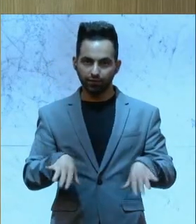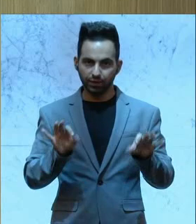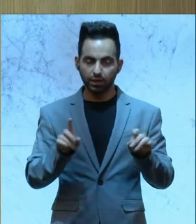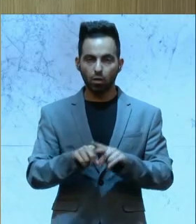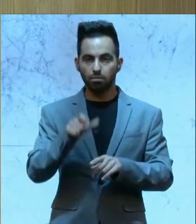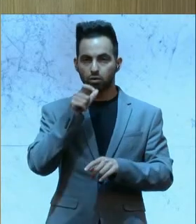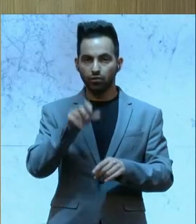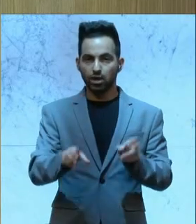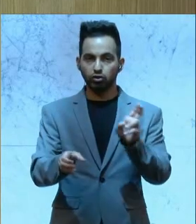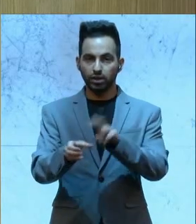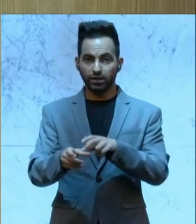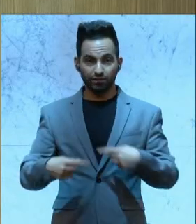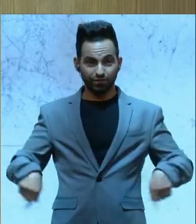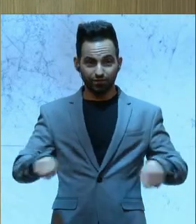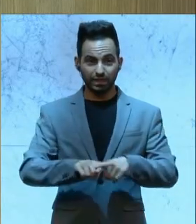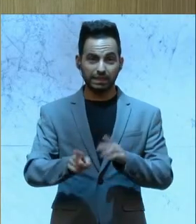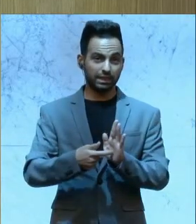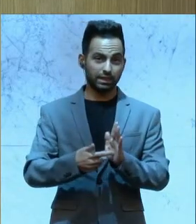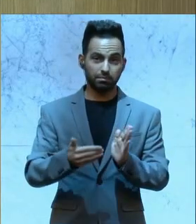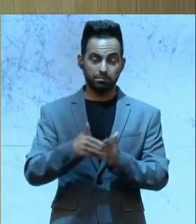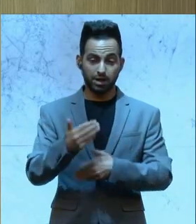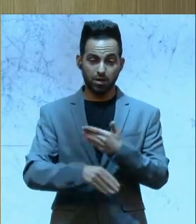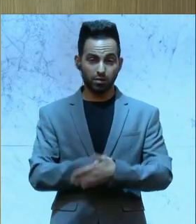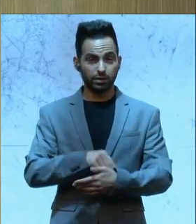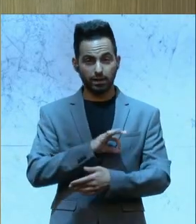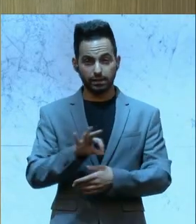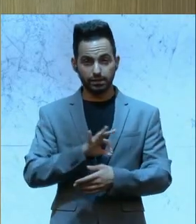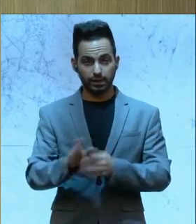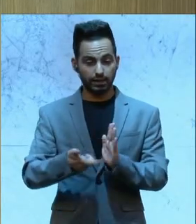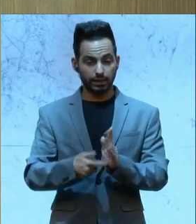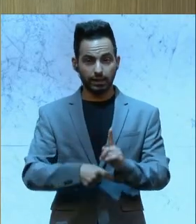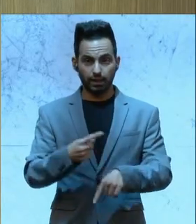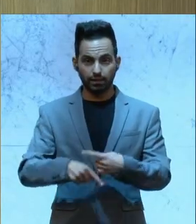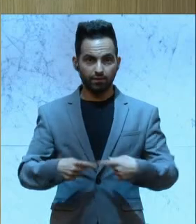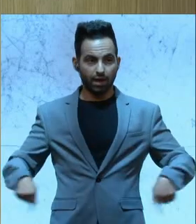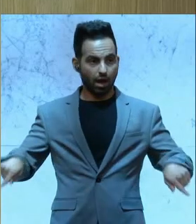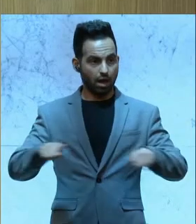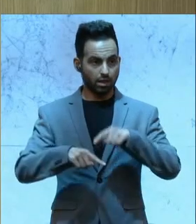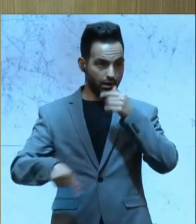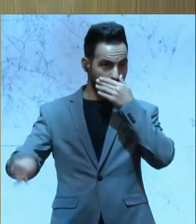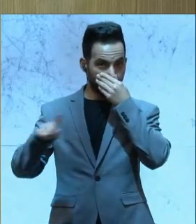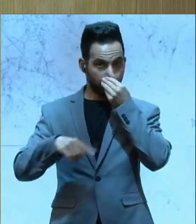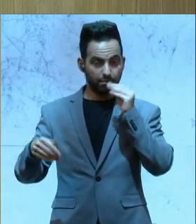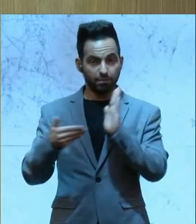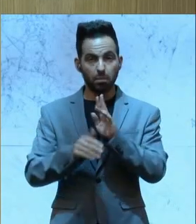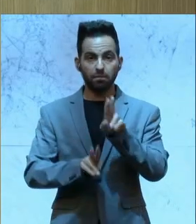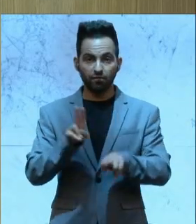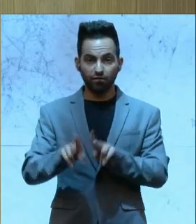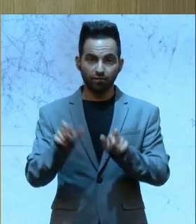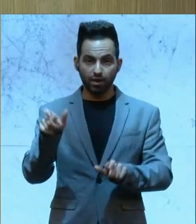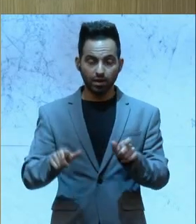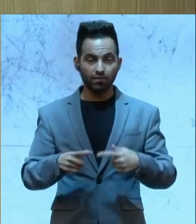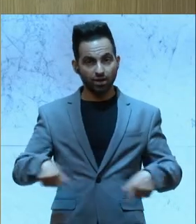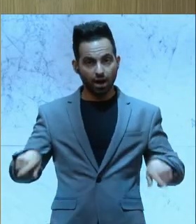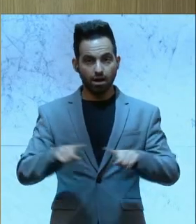Beruf einzusteigen, den wir dringendst brauchen. Ganz, ganz dringend. Wir alle, wie wir hier sind, brauchen zuweilen Pfleger. Und wir